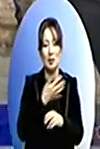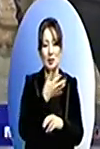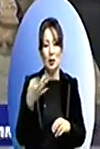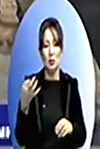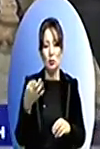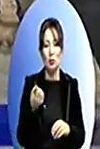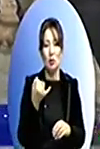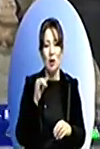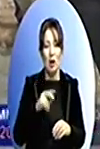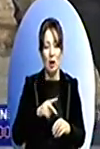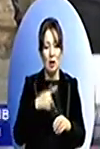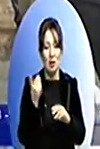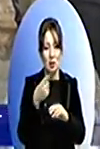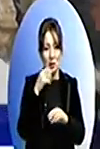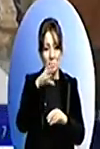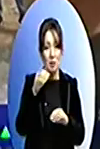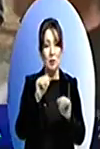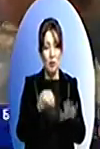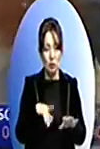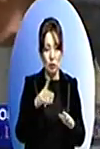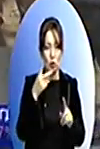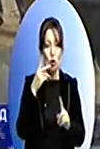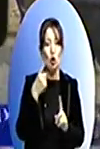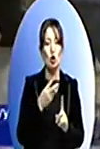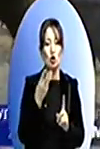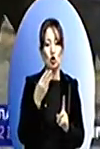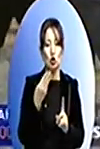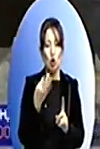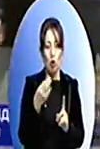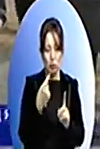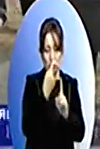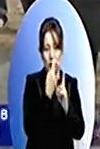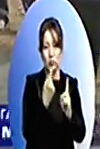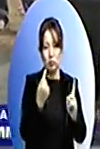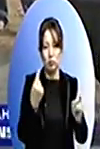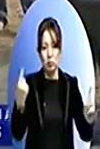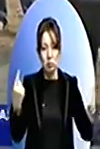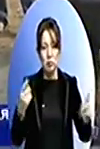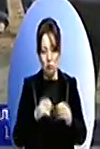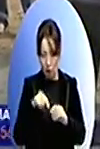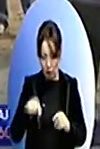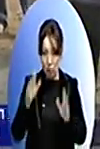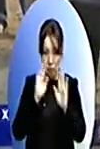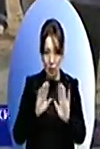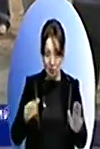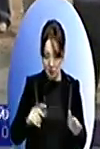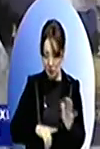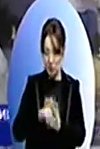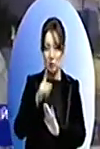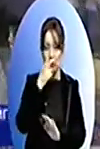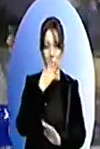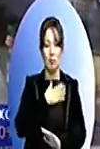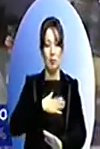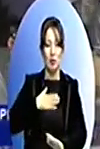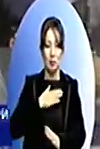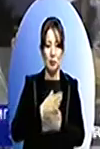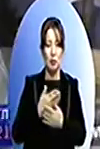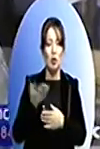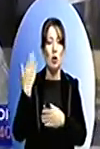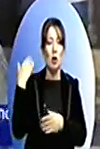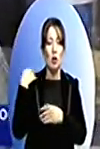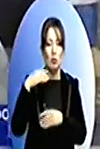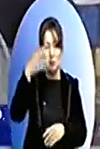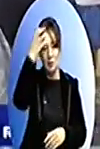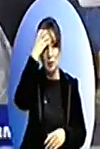тавигдсан. Одоо тэгээд харин шон нь ерөөс ардуур явахгүйс одоо тавьж эхэлж байна. Би бол их маш их ойрлж байна. Урд засгийн газрыг муу хэлж байгаа юм